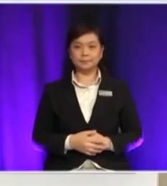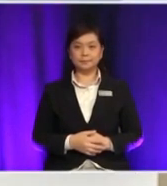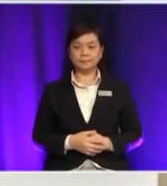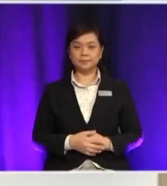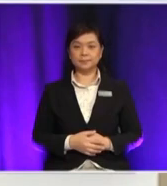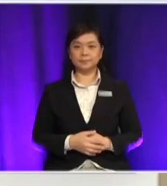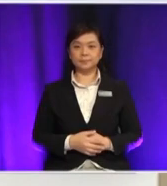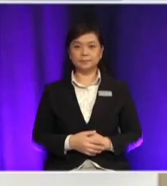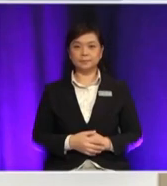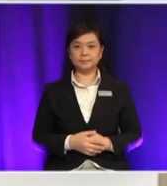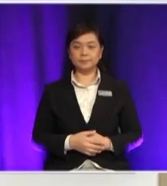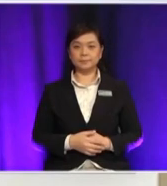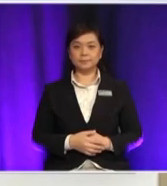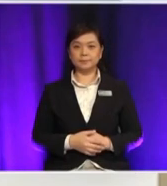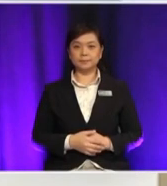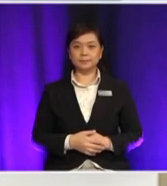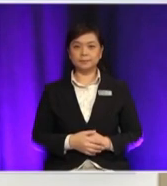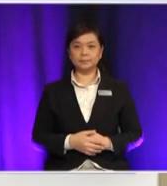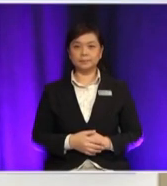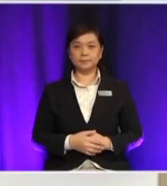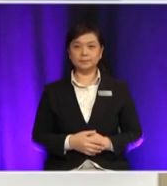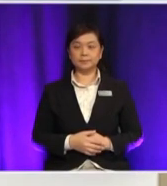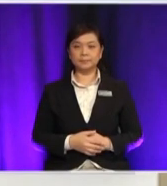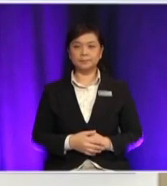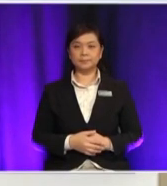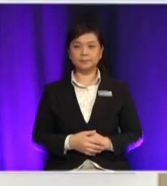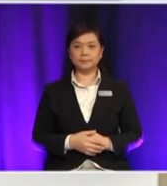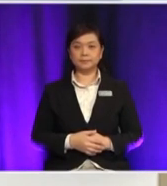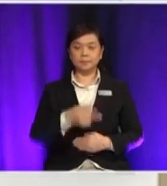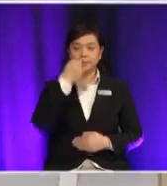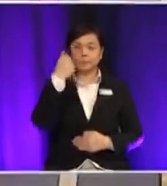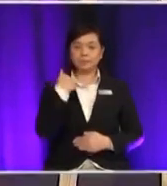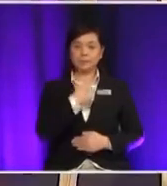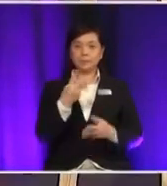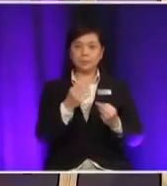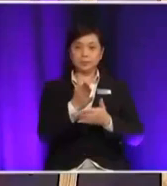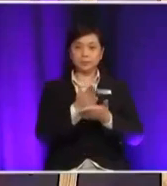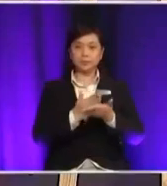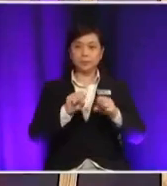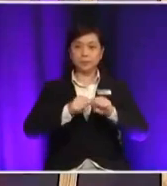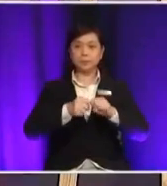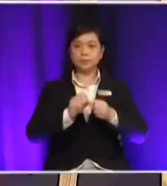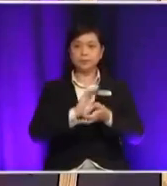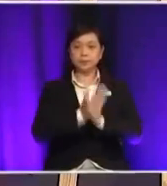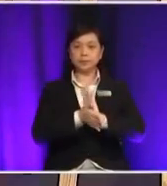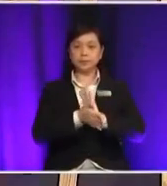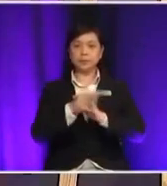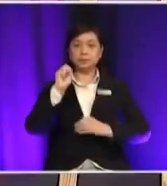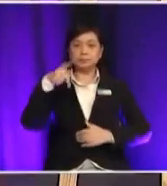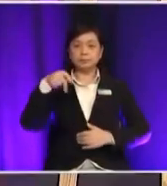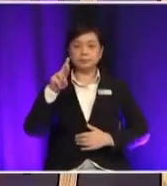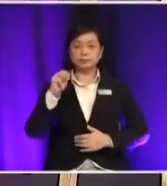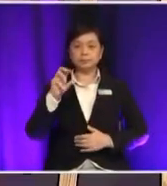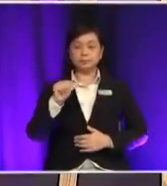separuh daripada bilangan kromosom induk karena kita hendak separuhkan dia supaya menjadi pemadam Ohm Apabila